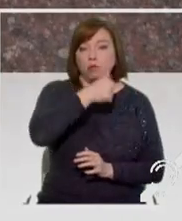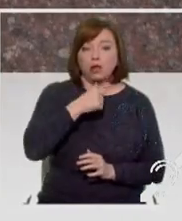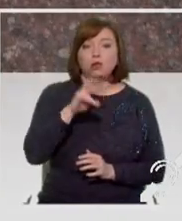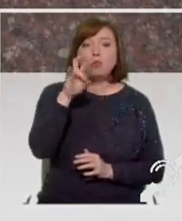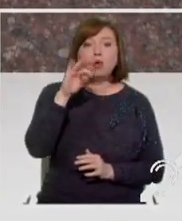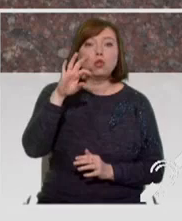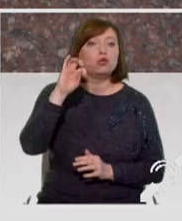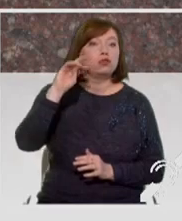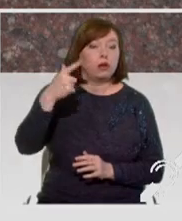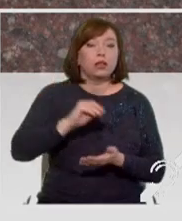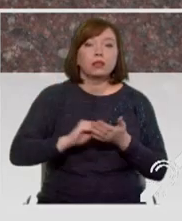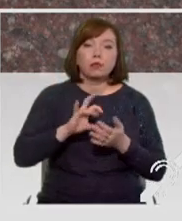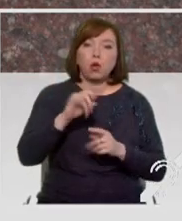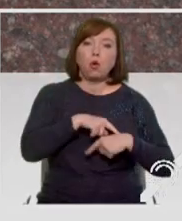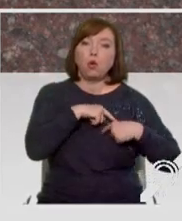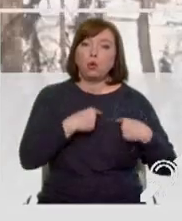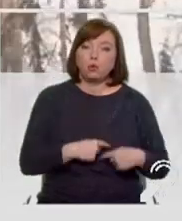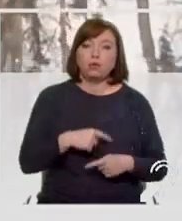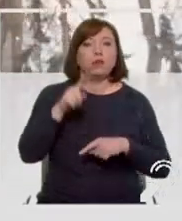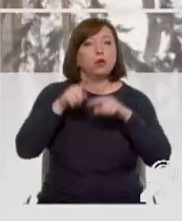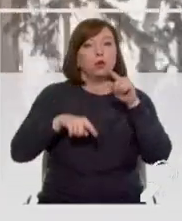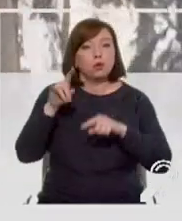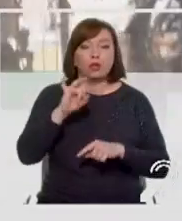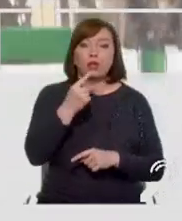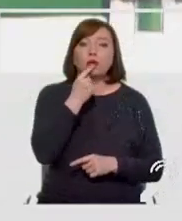la Botoșani. A scris despre dragoste,